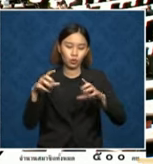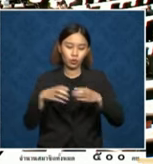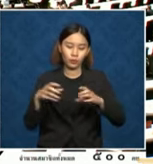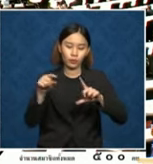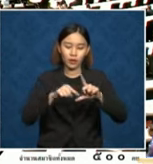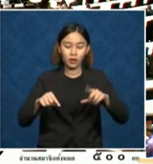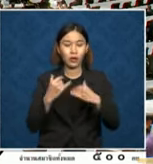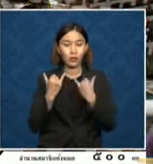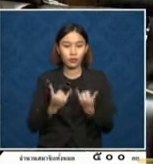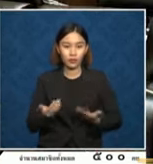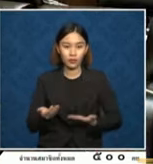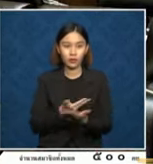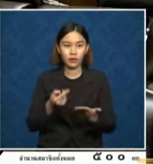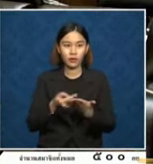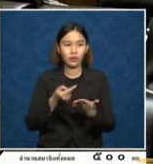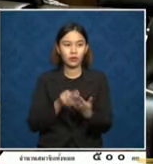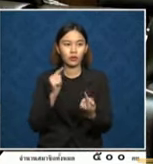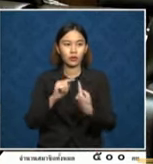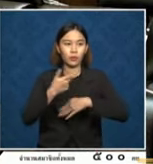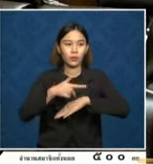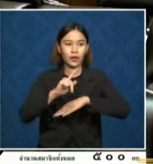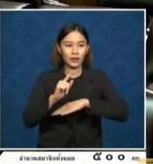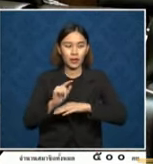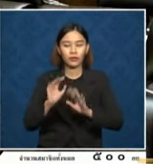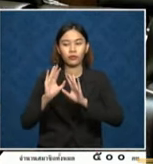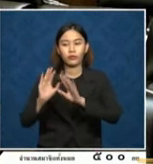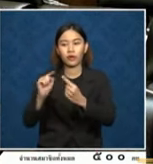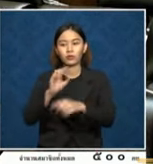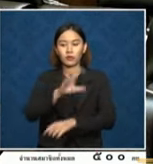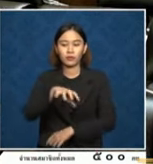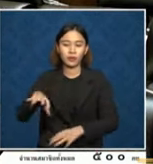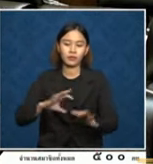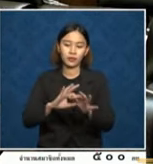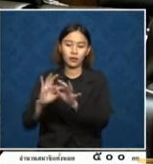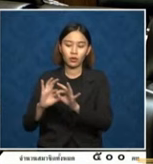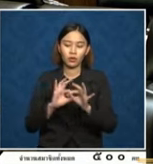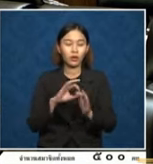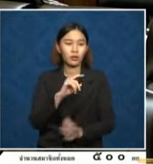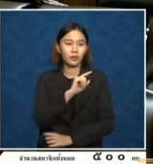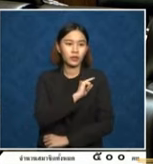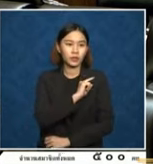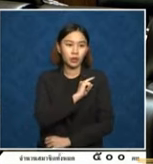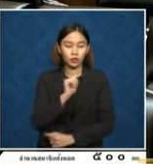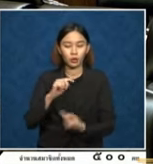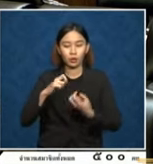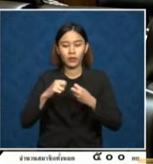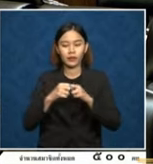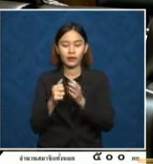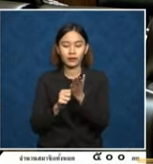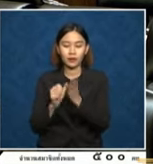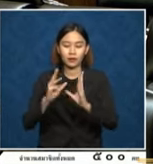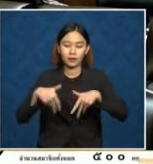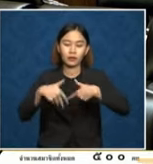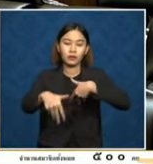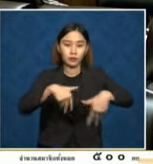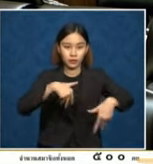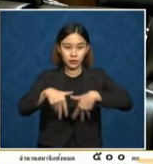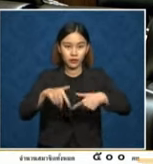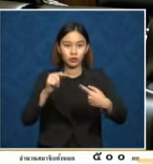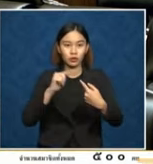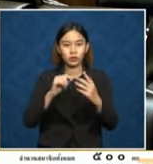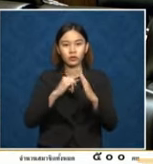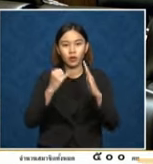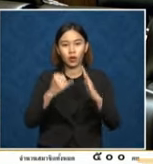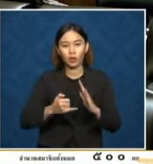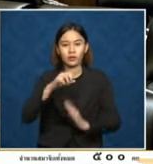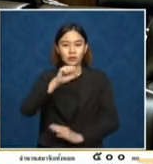วันนี้ผมมีเรื่องอยากจะปรึกษาหารือท่านประธานผ่านไปยังหน่วยงานที่เกี่ยวข้องแก้เพื่อแก้ไขปัญหากับพี่น้องประชาชนชาวสมุทรสา